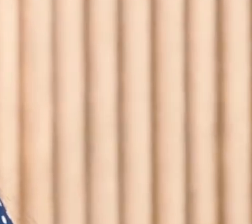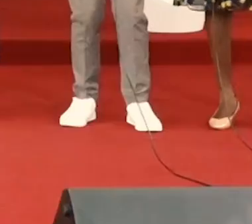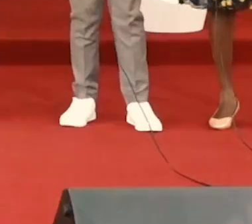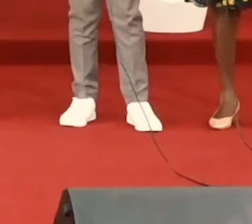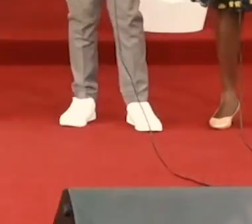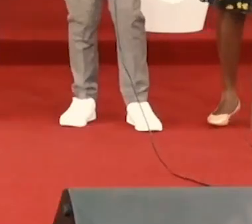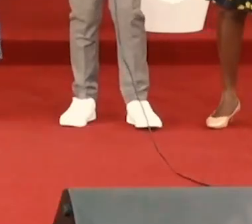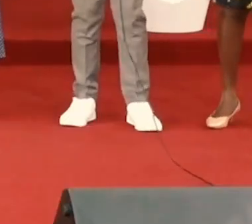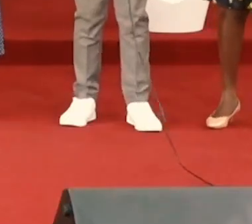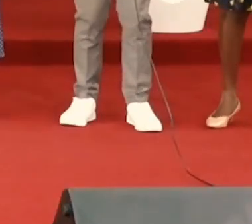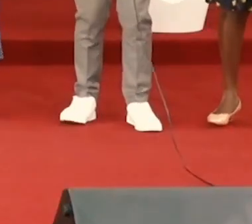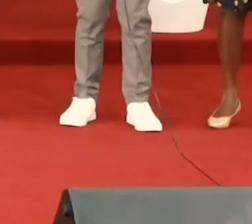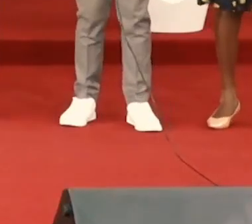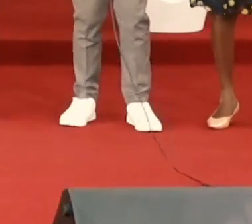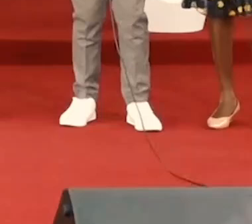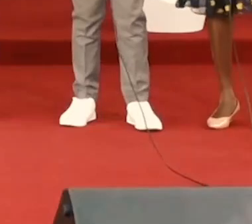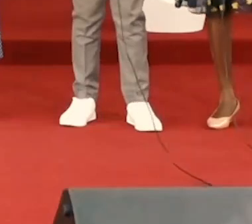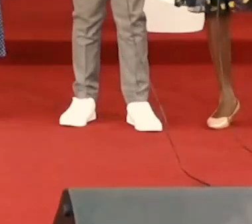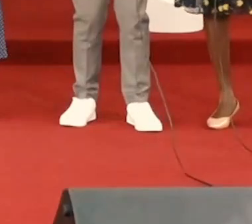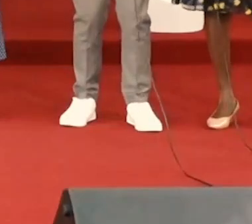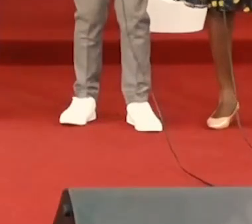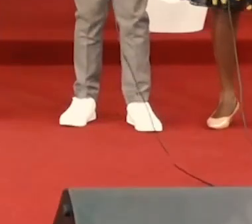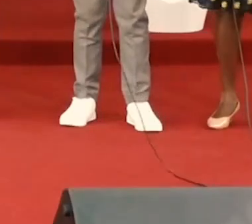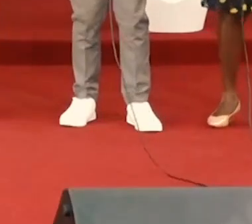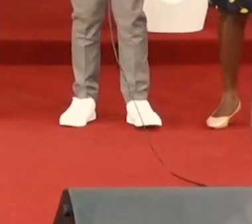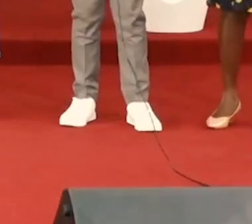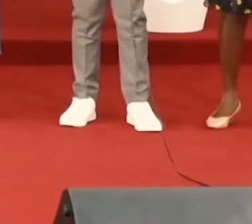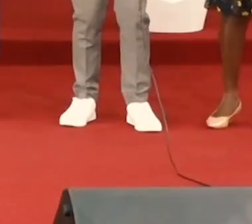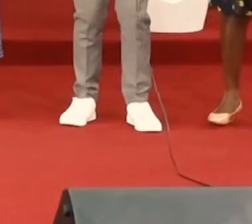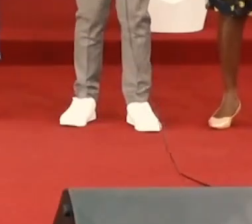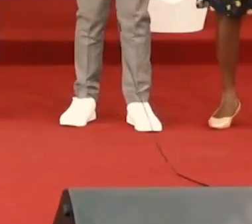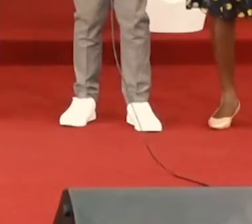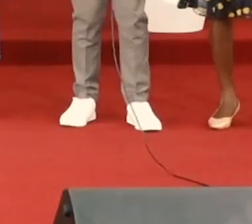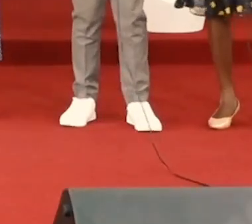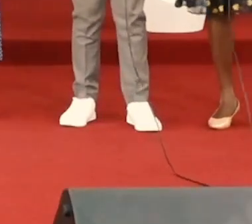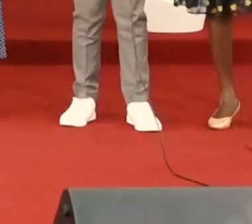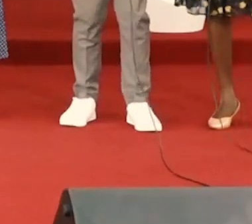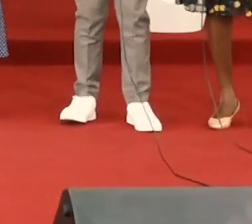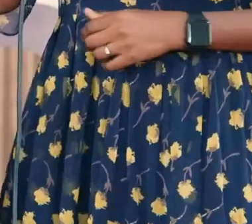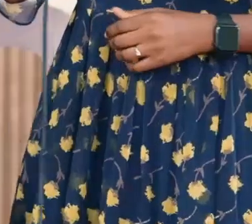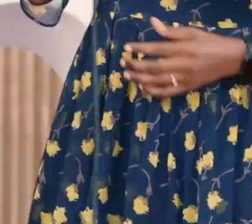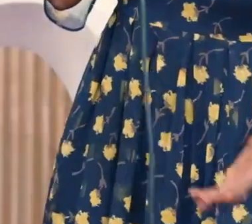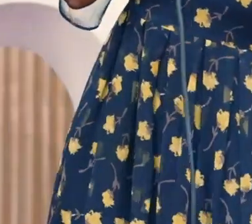nekukasika, Jesuzve ari kudzoka,